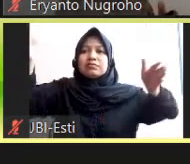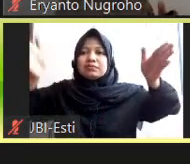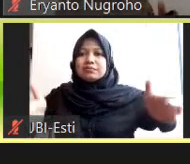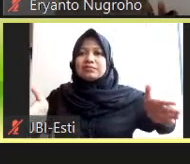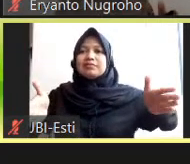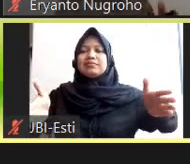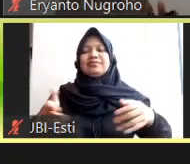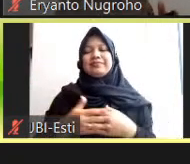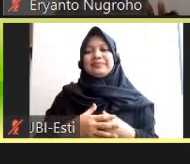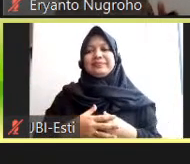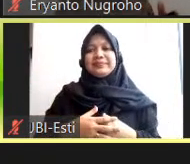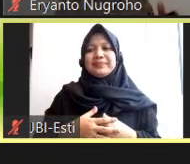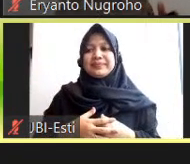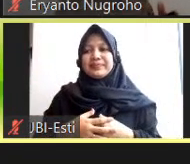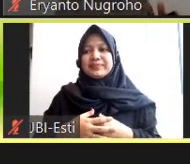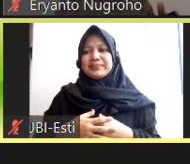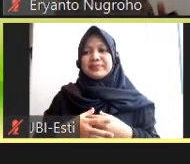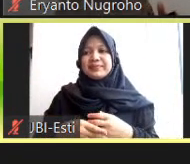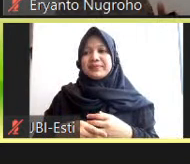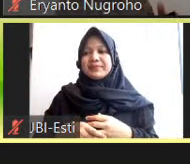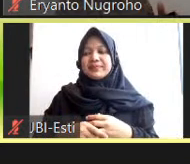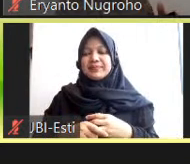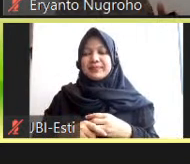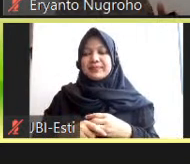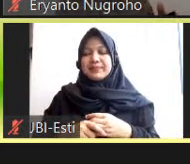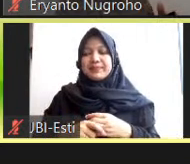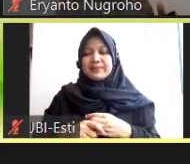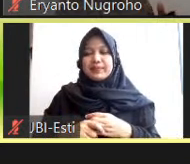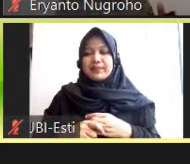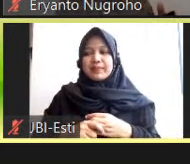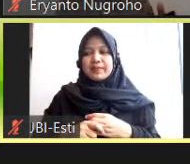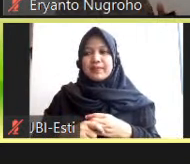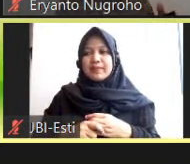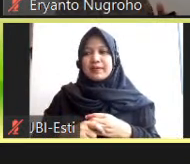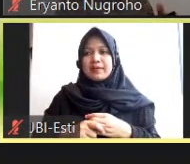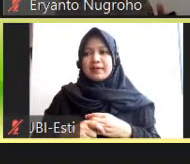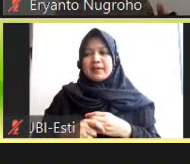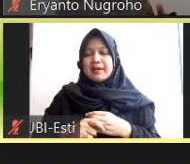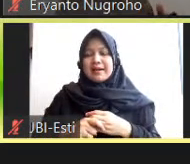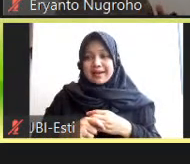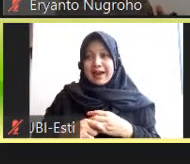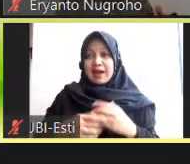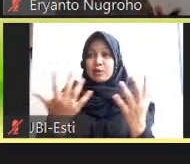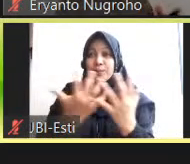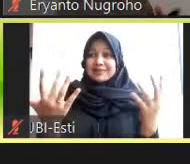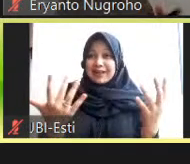aparat sendiri. Adapun respon publik terhadap para medis jalanan,